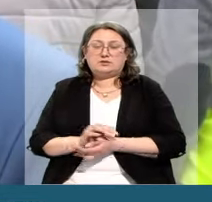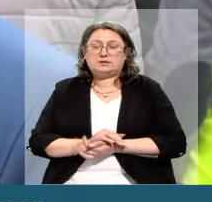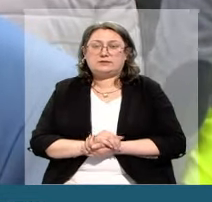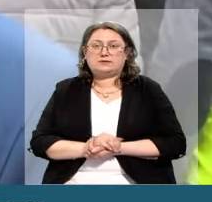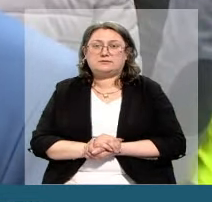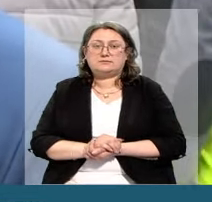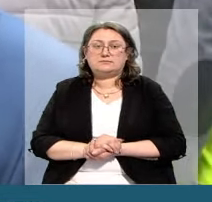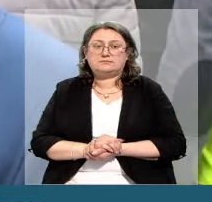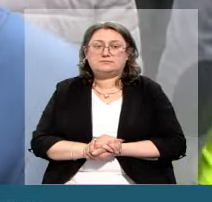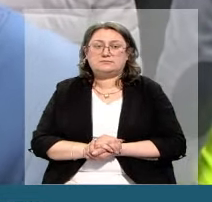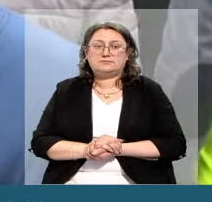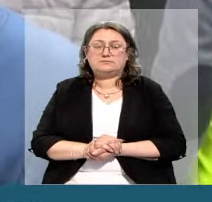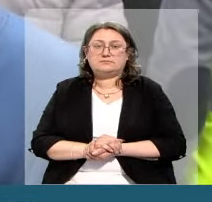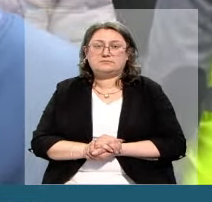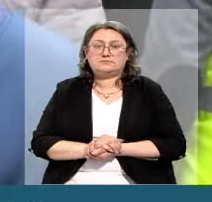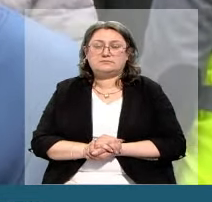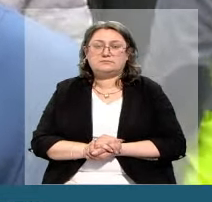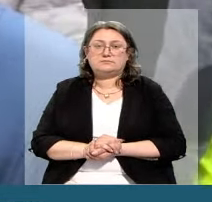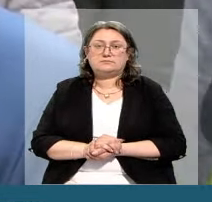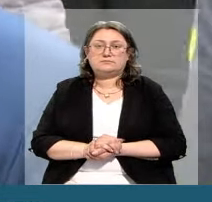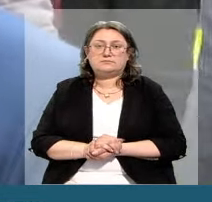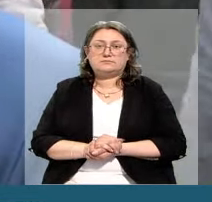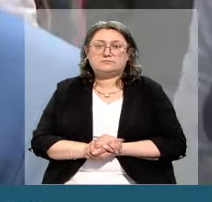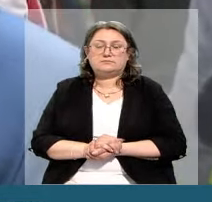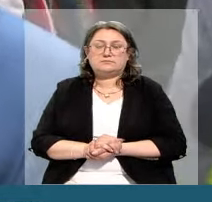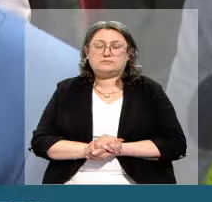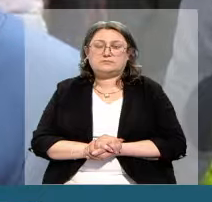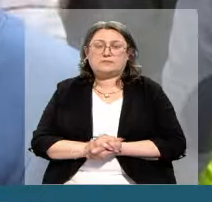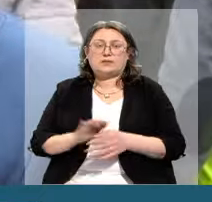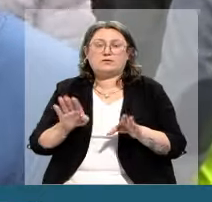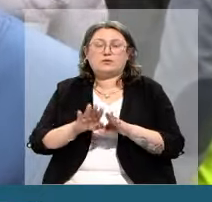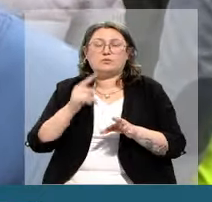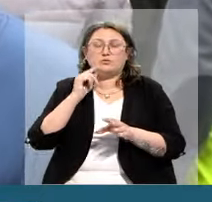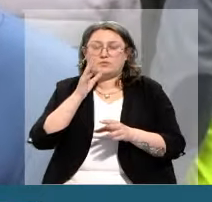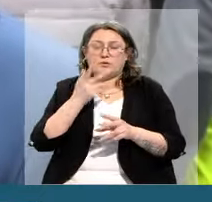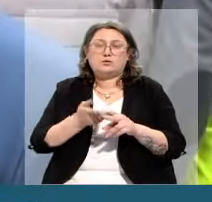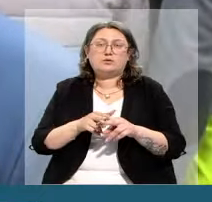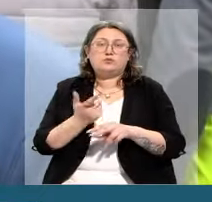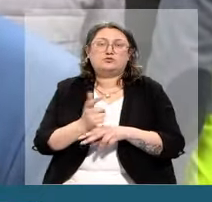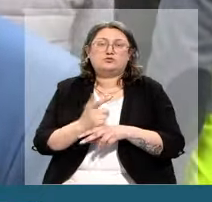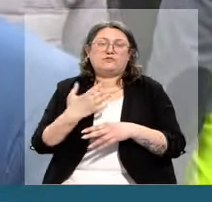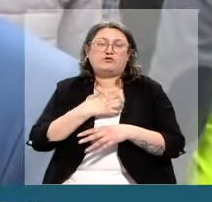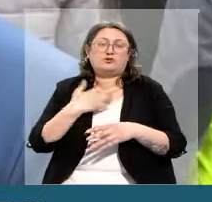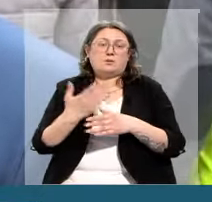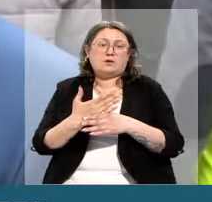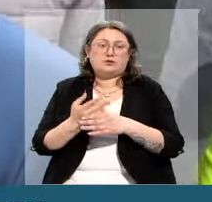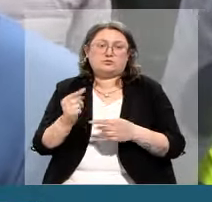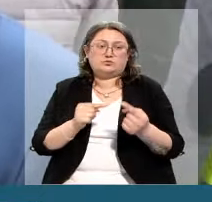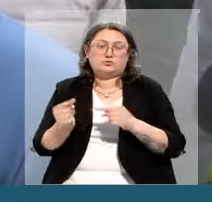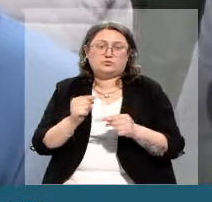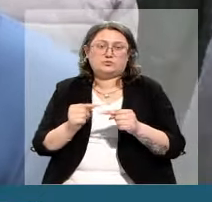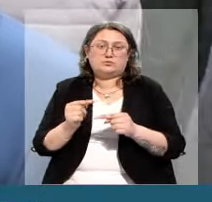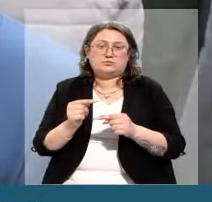жағдай туған кезде басқа облысында мұсылман бауырларымыз, басқа облыстағы өкілдіктерде сондай бір қамқорлық, жанашырлық